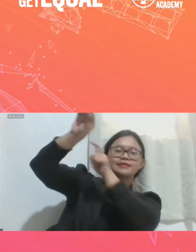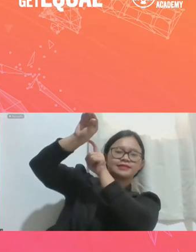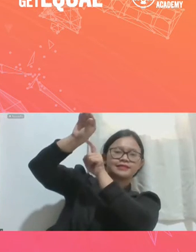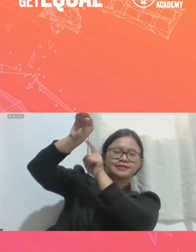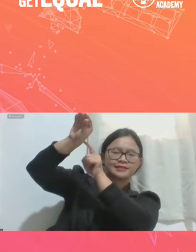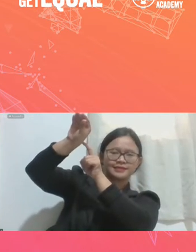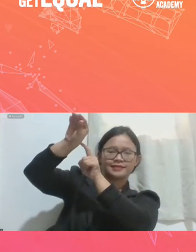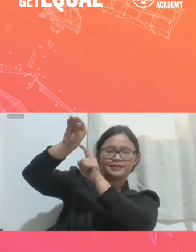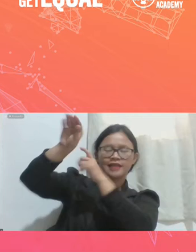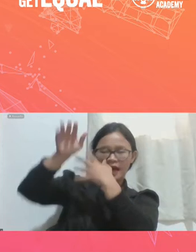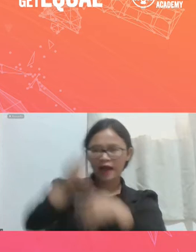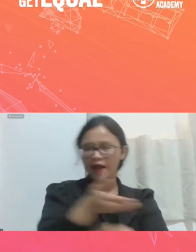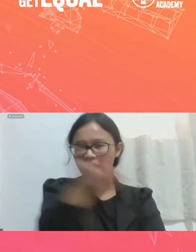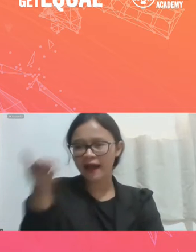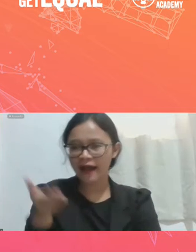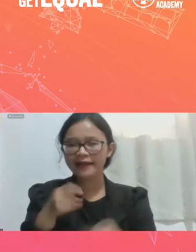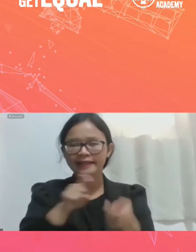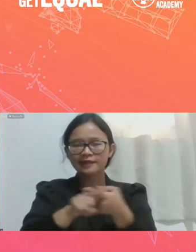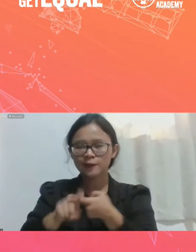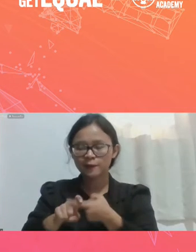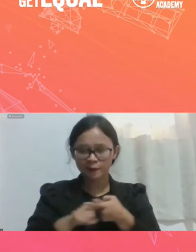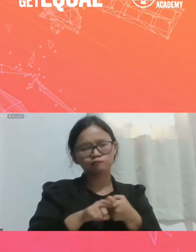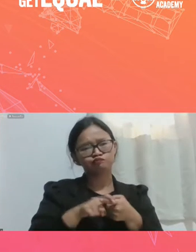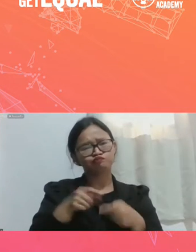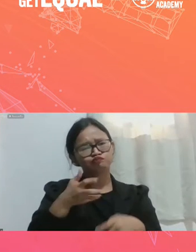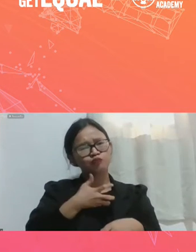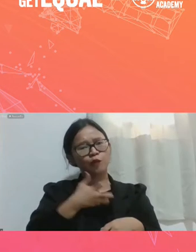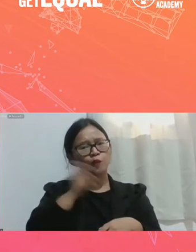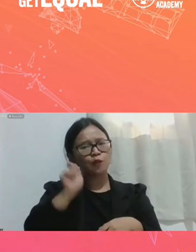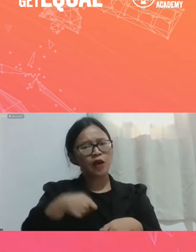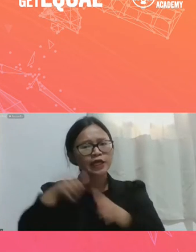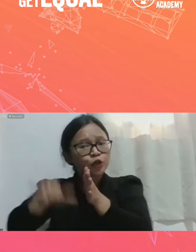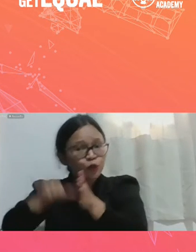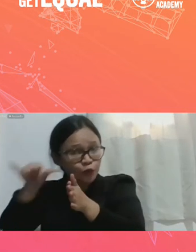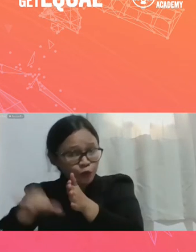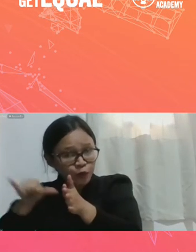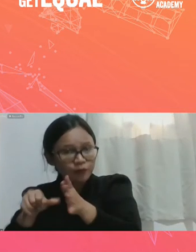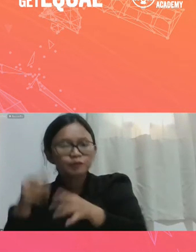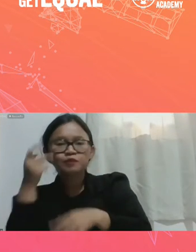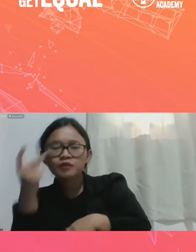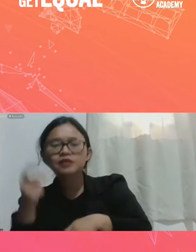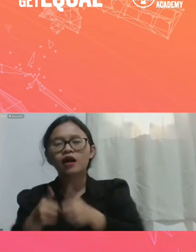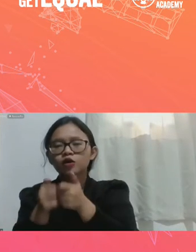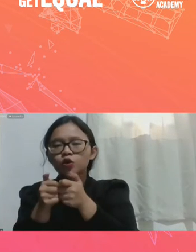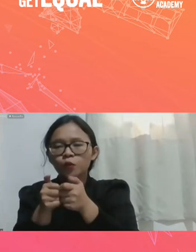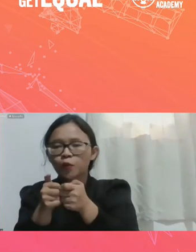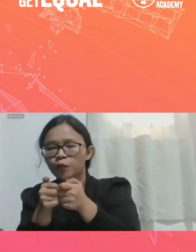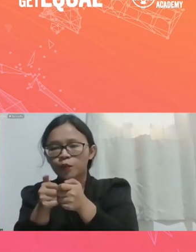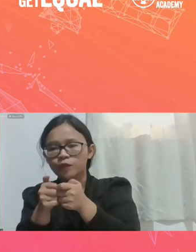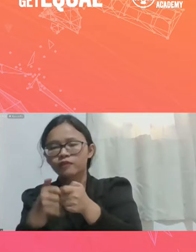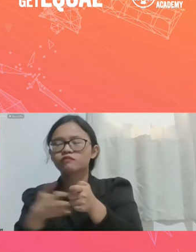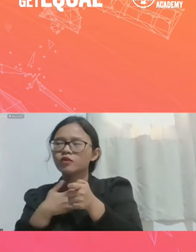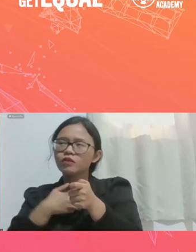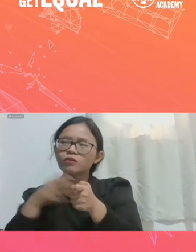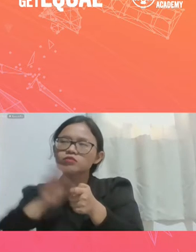Buat teman-teman yang menggunakan atau mengikuti kegiatan ini melalui YouTube, teman-teman bisa ketik di kolom komentar atau kolom chat.